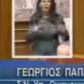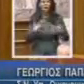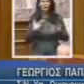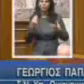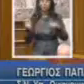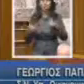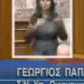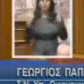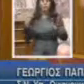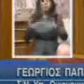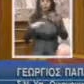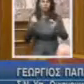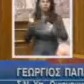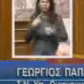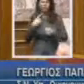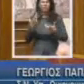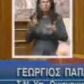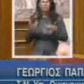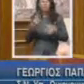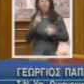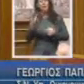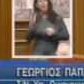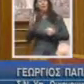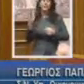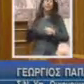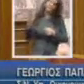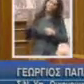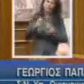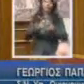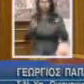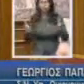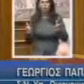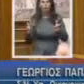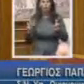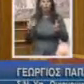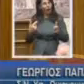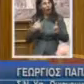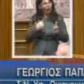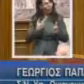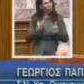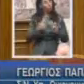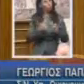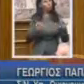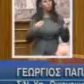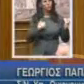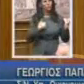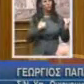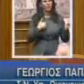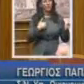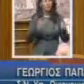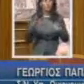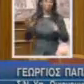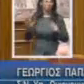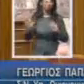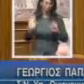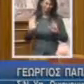καρικατούρα. Ανακάλυψε 1, 2, 4 σχολές. Εγώ χαίρομαι που με ταυτίζει με μια ειδική σχολή. Ας το καθησυχάσω.